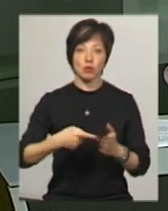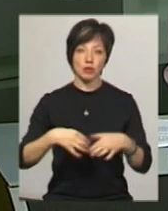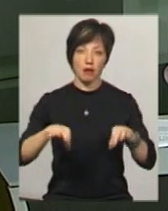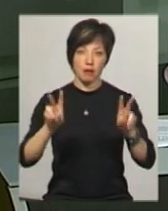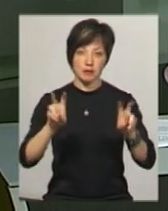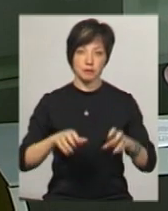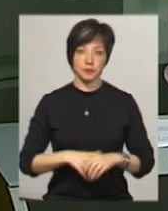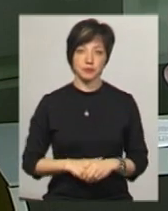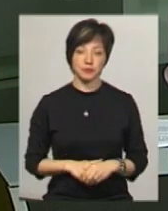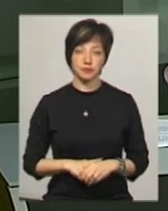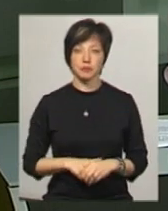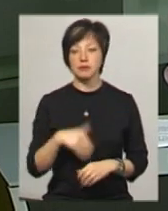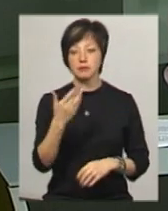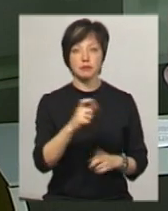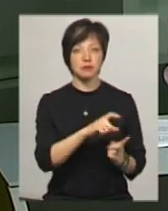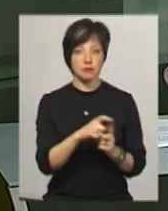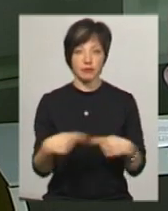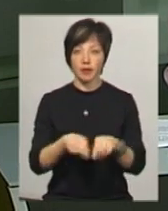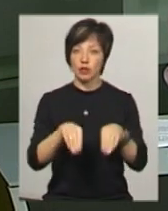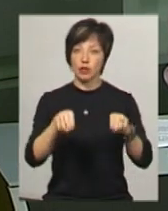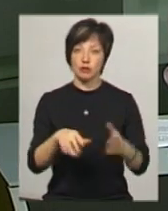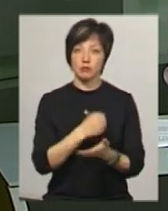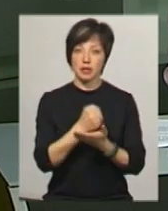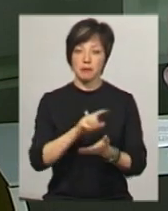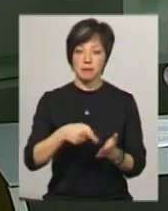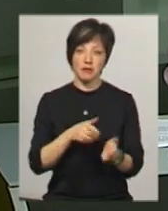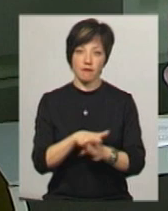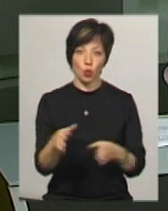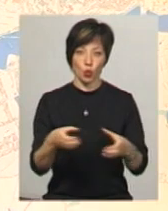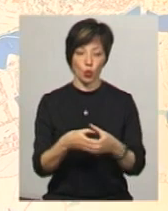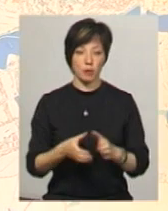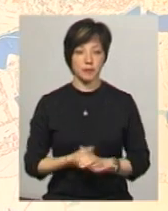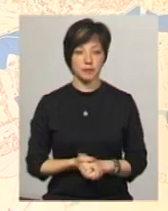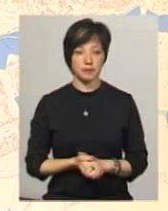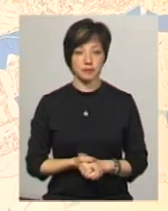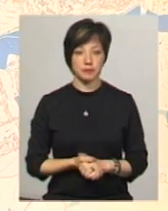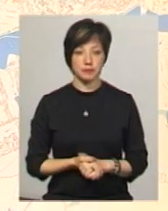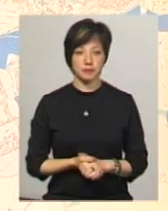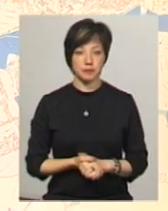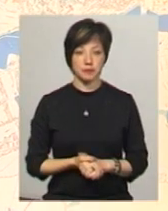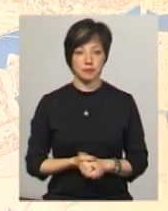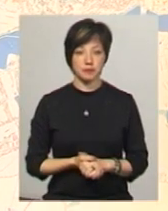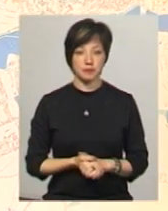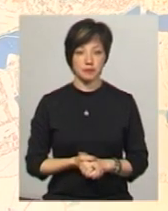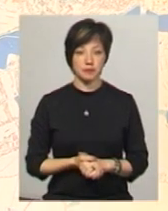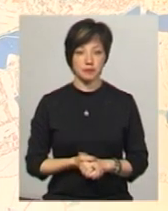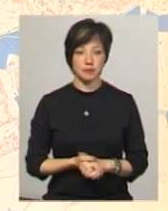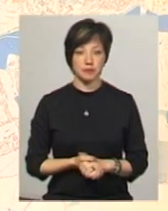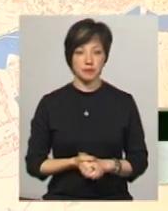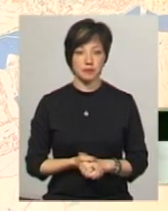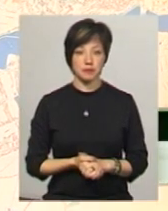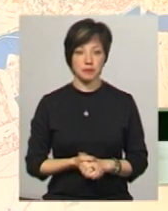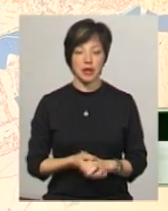«Спецкомунтранс» Олександр Зімін. За його словами, таке рішення прийняли на міськвиконкомі. Там тарифи зміняться